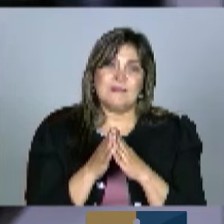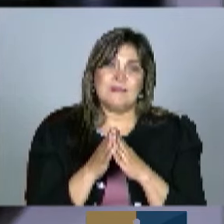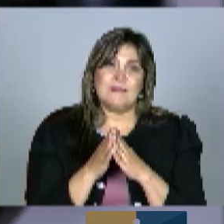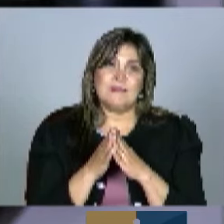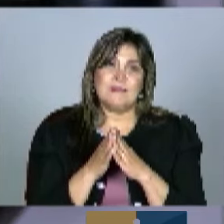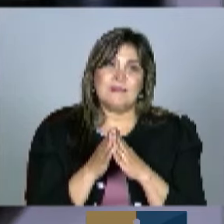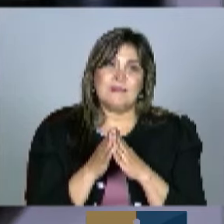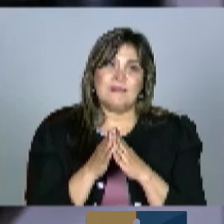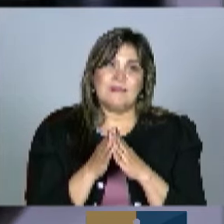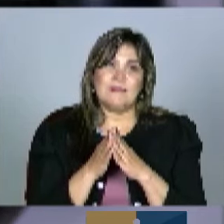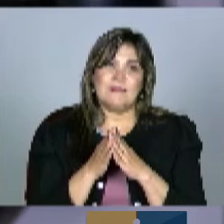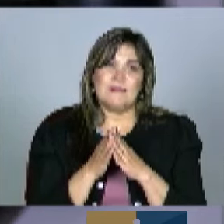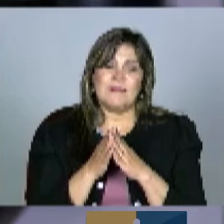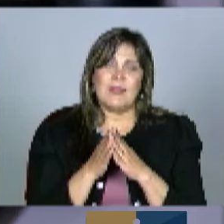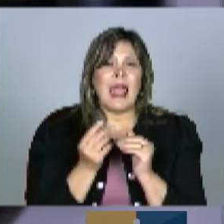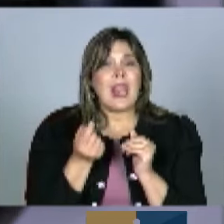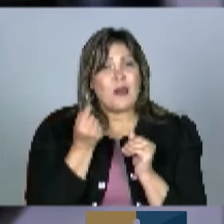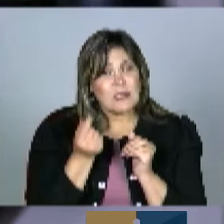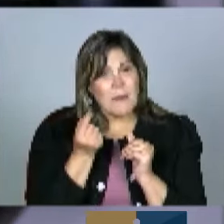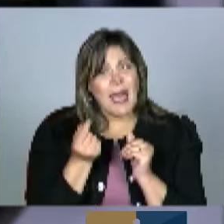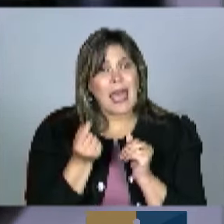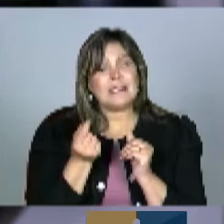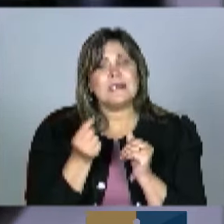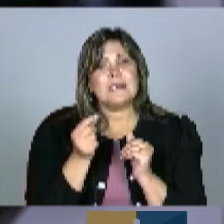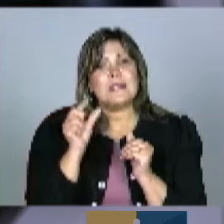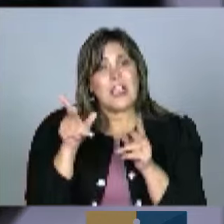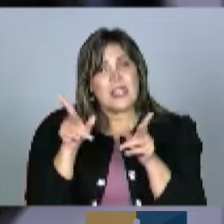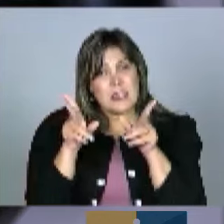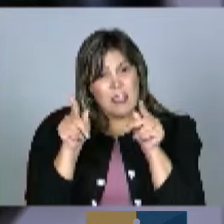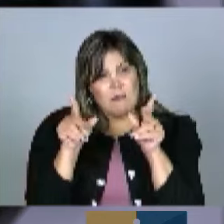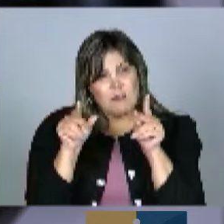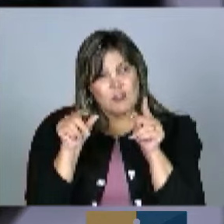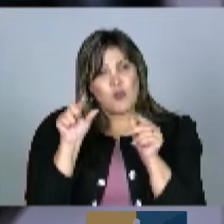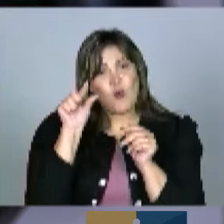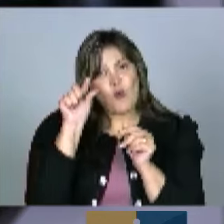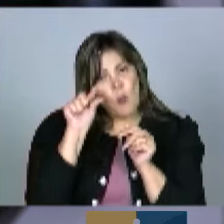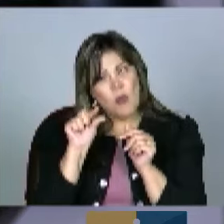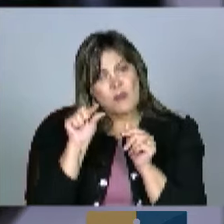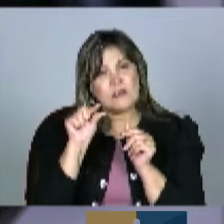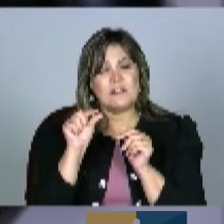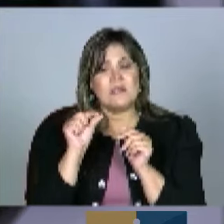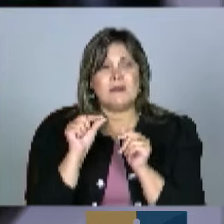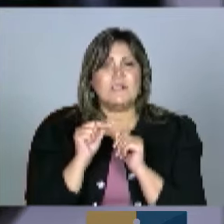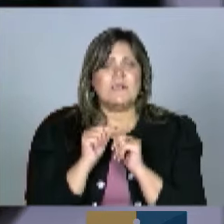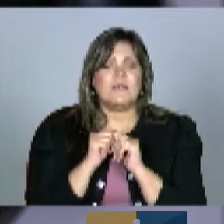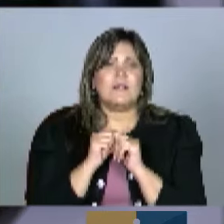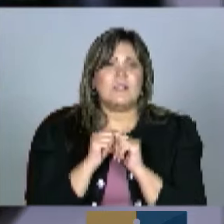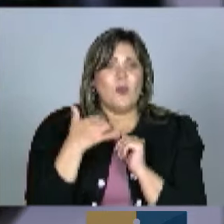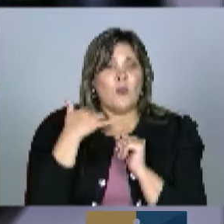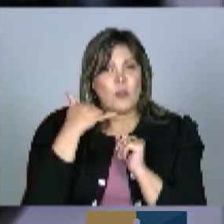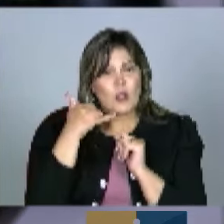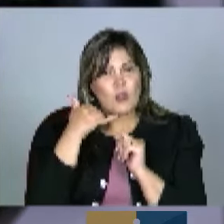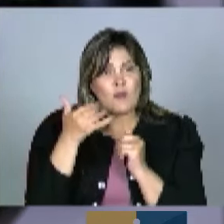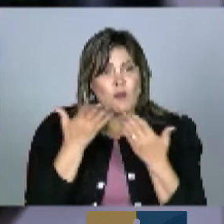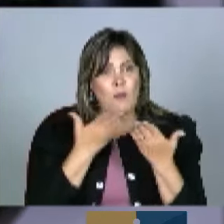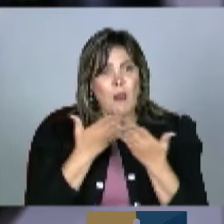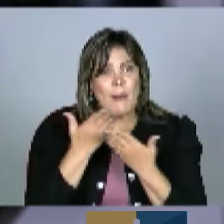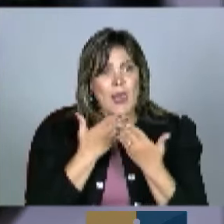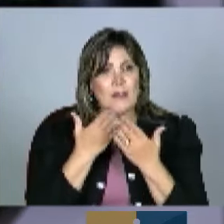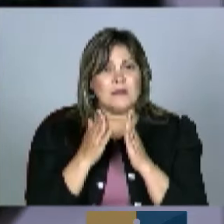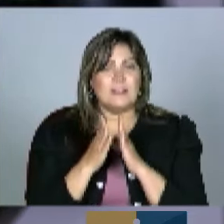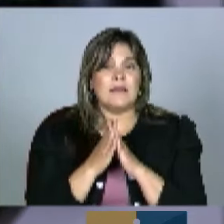نستاذن حضراتكم يعني برجاء يعني نوطي التلفزيون ونسمع بعض من التليفون استاذ وهيب